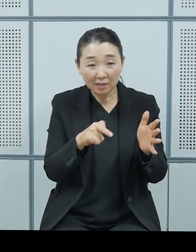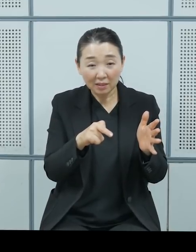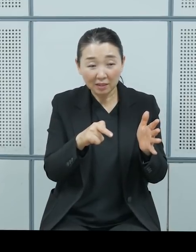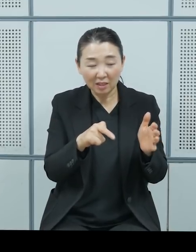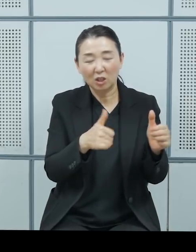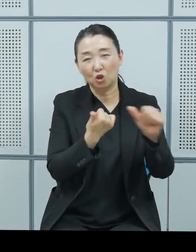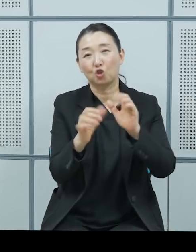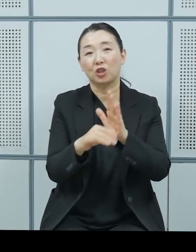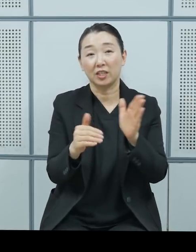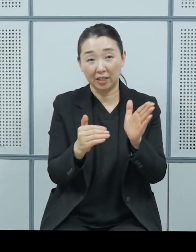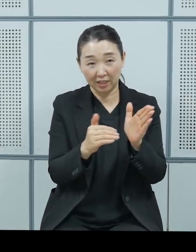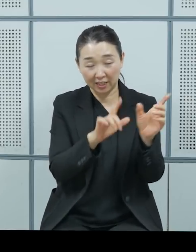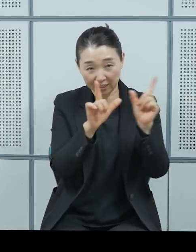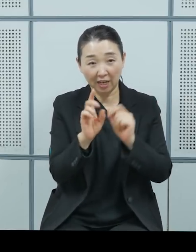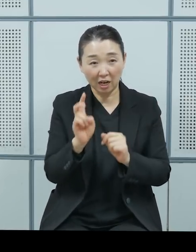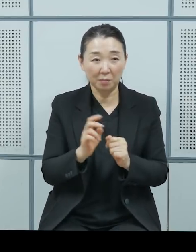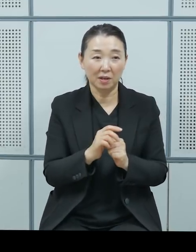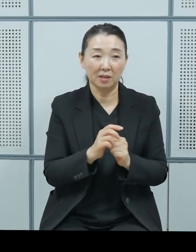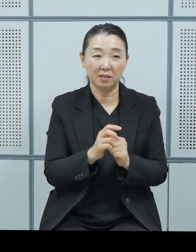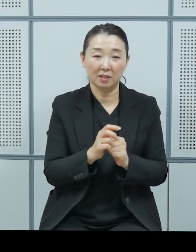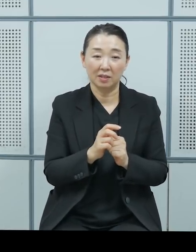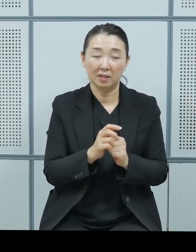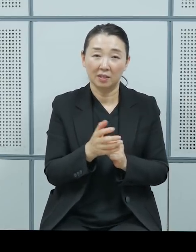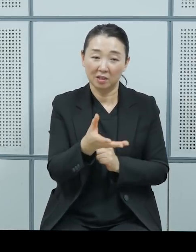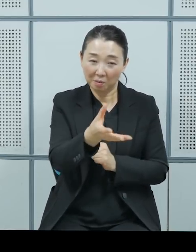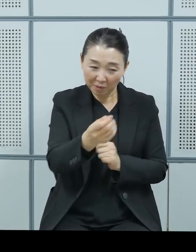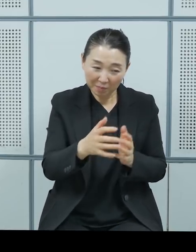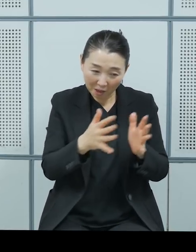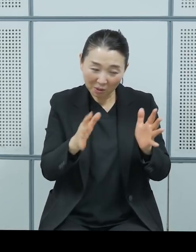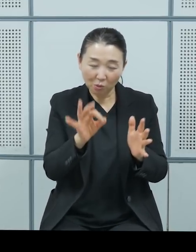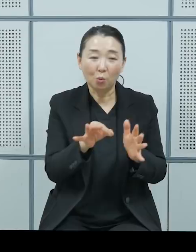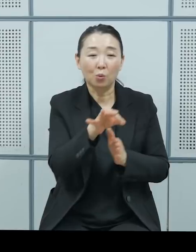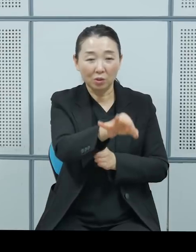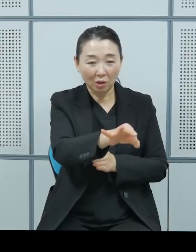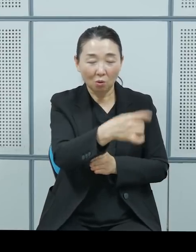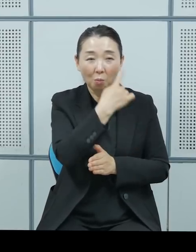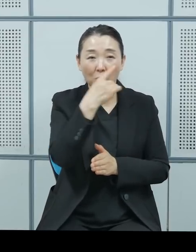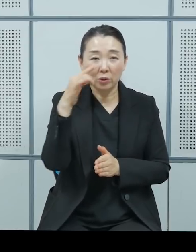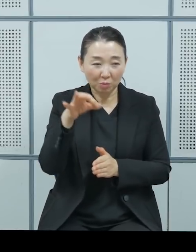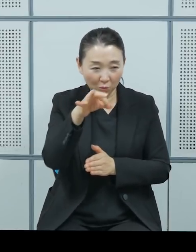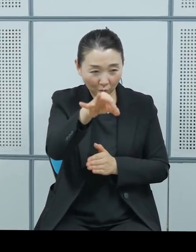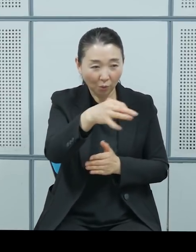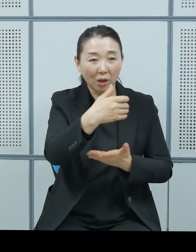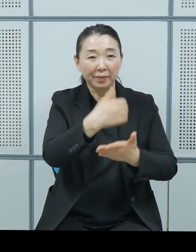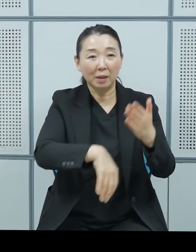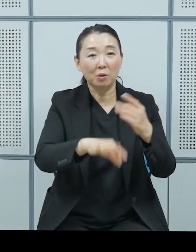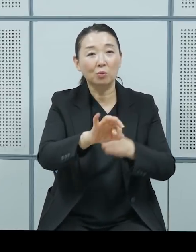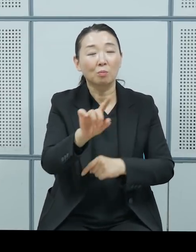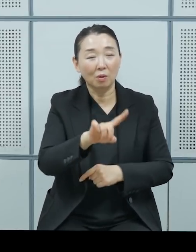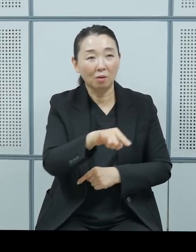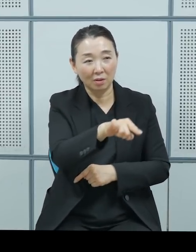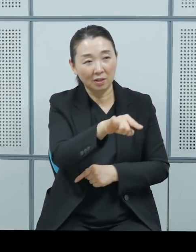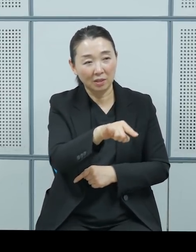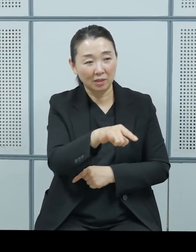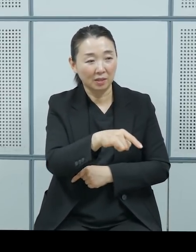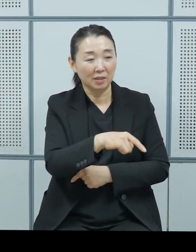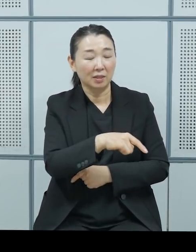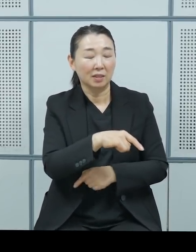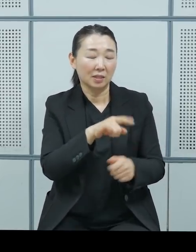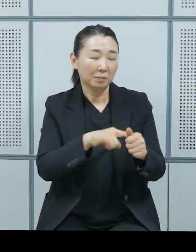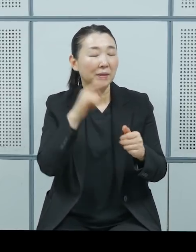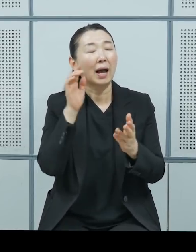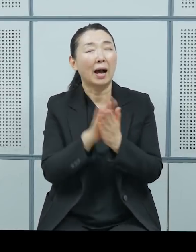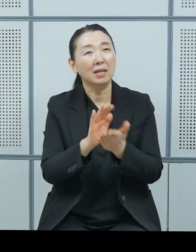돌아가실 때까지 사실 거잖아요. 그 임대 아파트 비용 내시고 보증금 내시고 나머지 돈은 집사님이 하시면